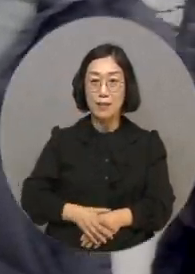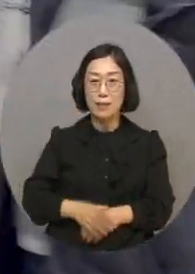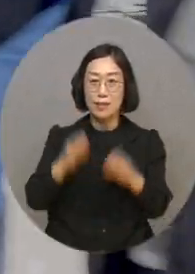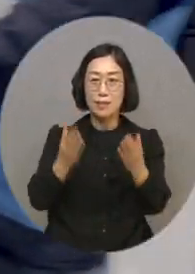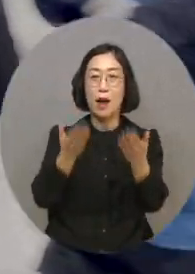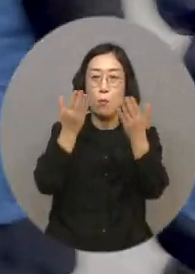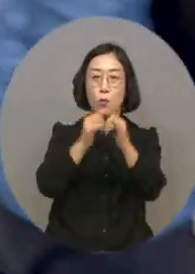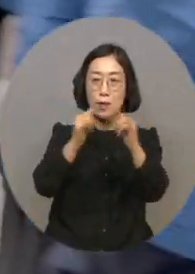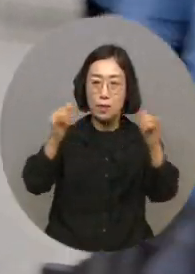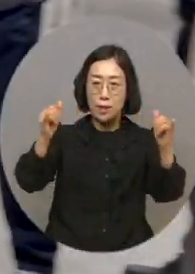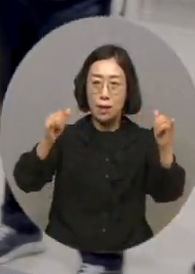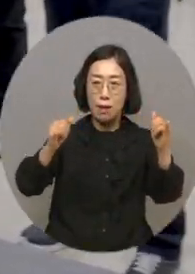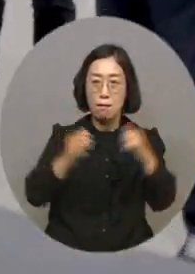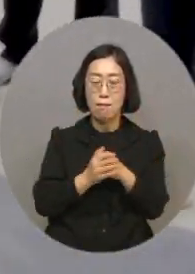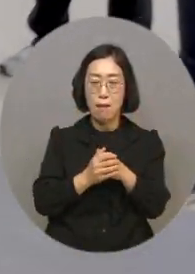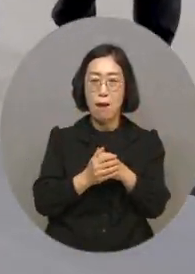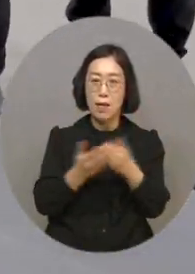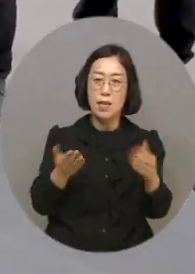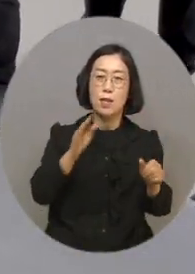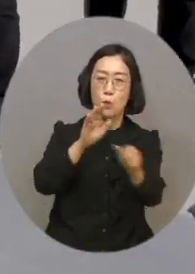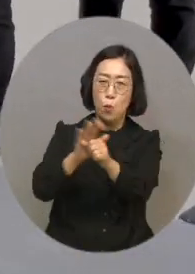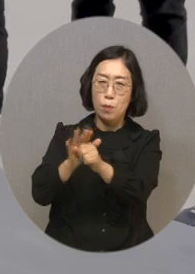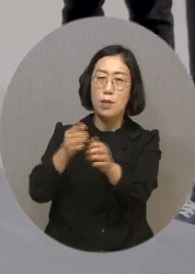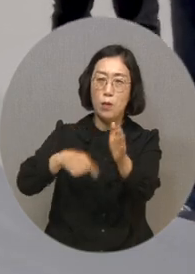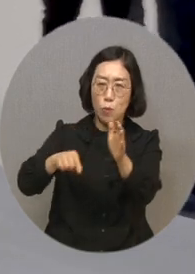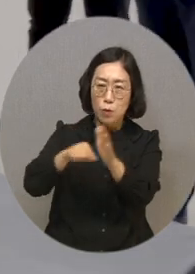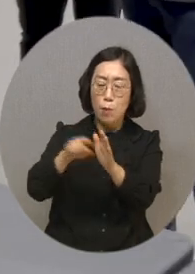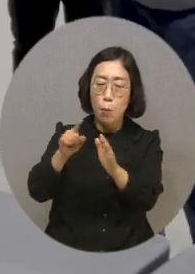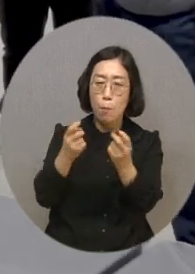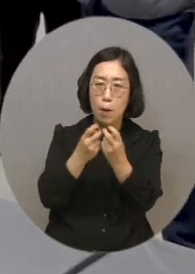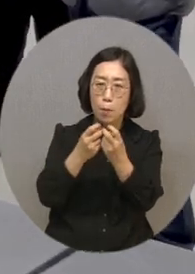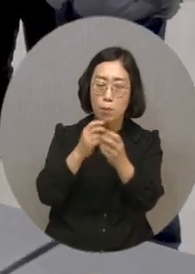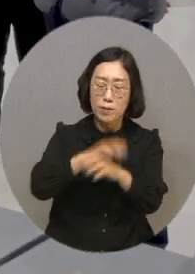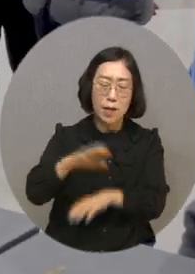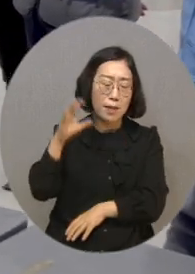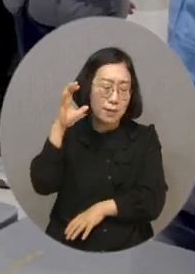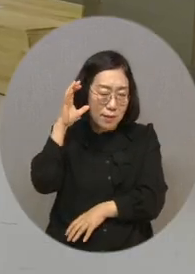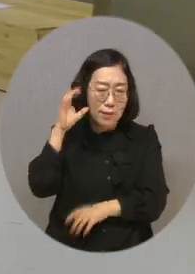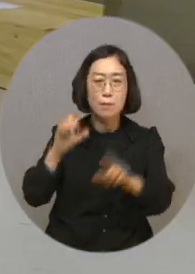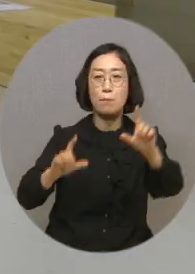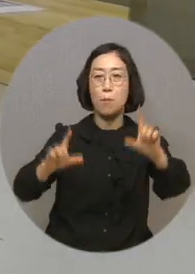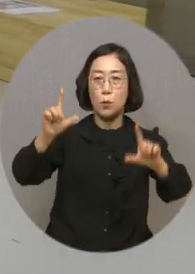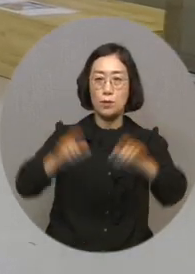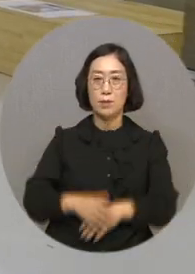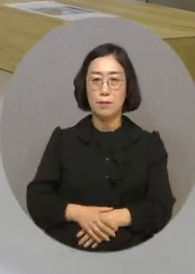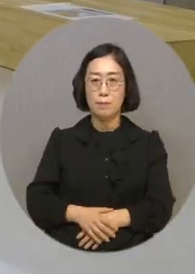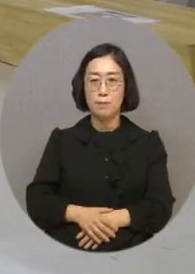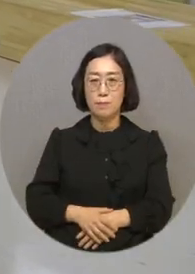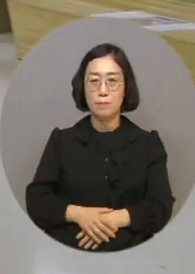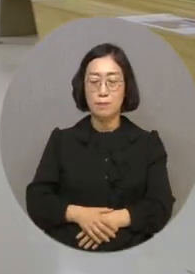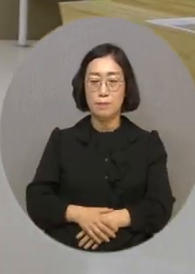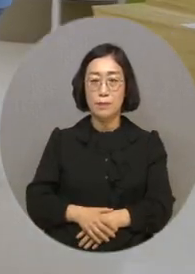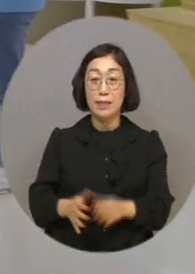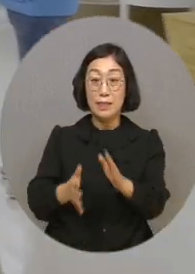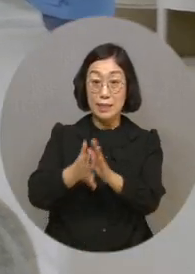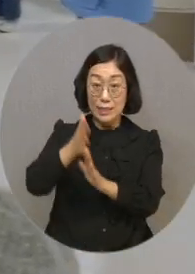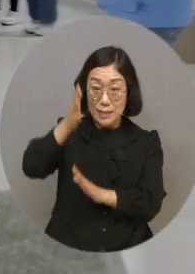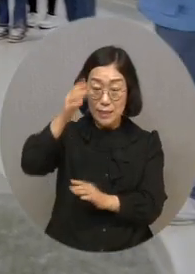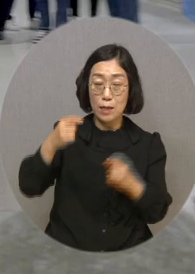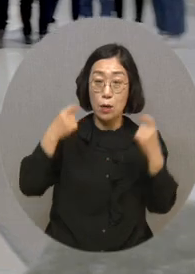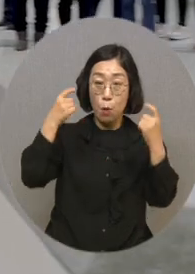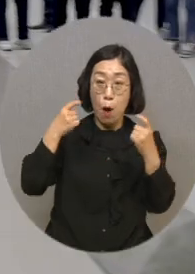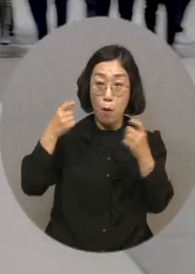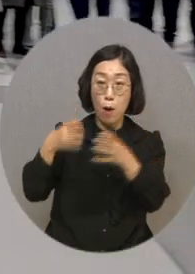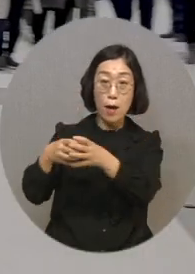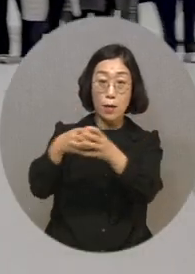자원봉사자들이 자신들의 일손을 보태 수행할 작업 지침에 귀 기울이고 있습니다. 고양시 관광협의회는 지난해에